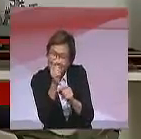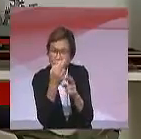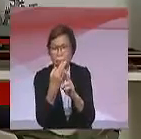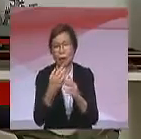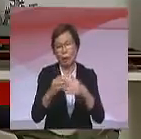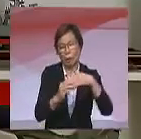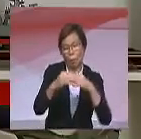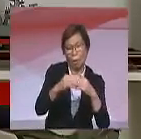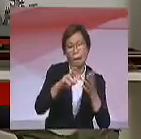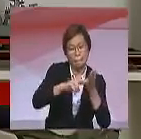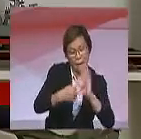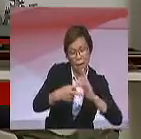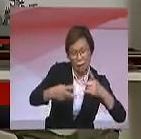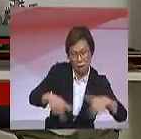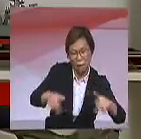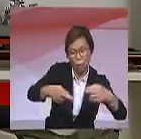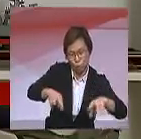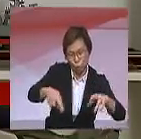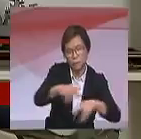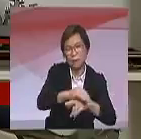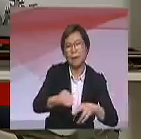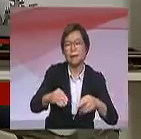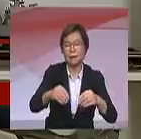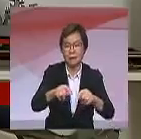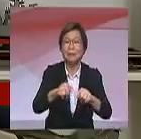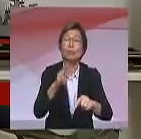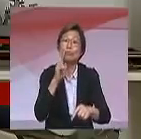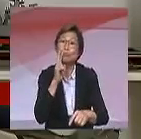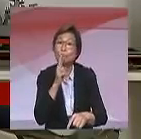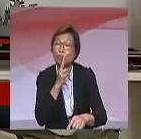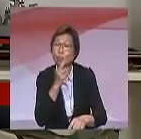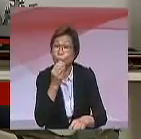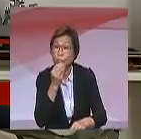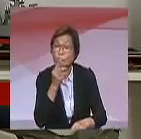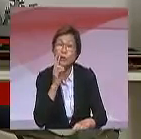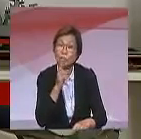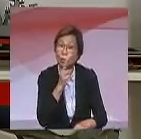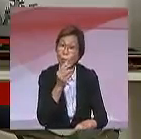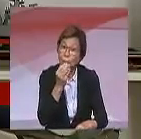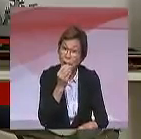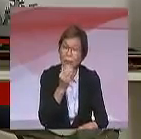iaitu kedai-kedai runcit dan premis makanan untuk